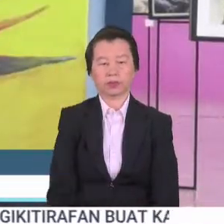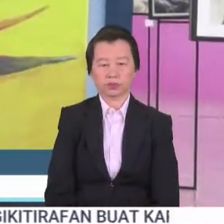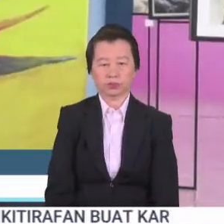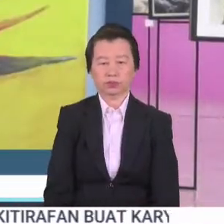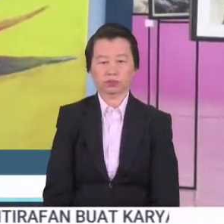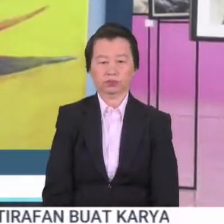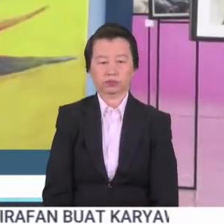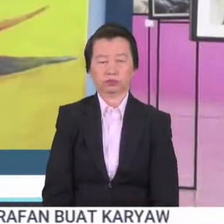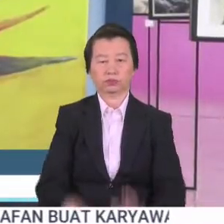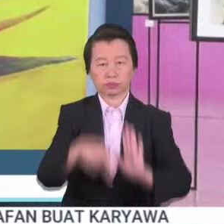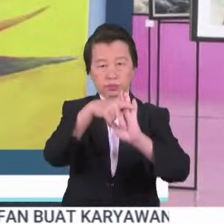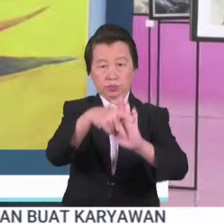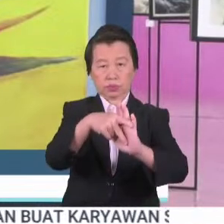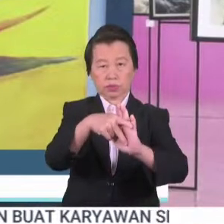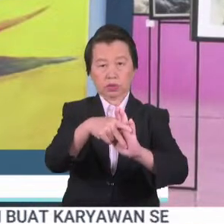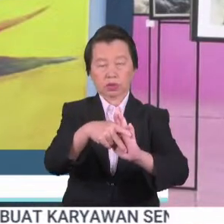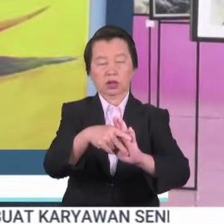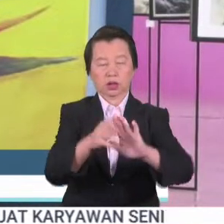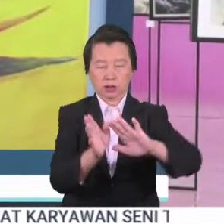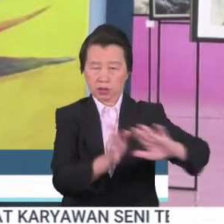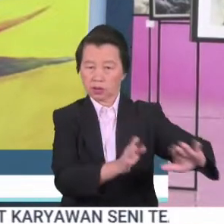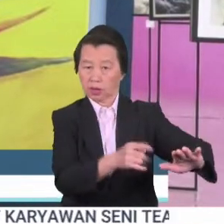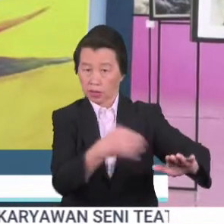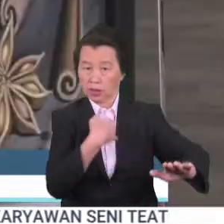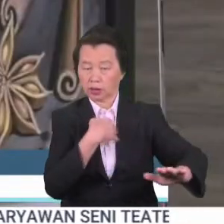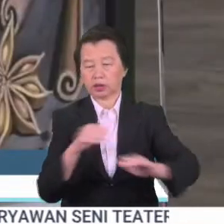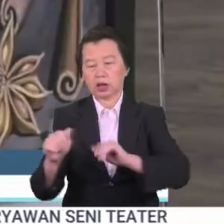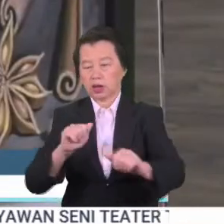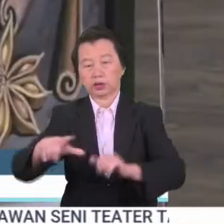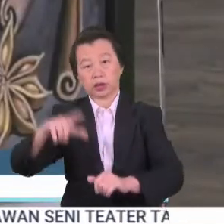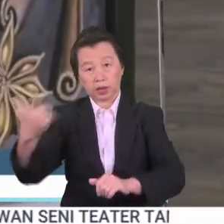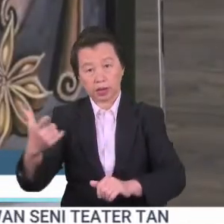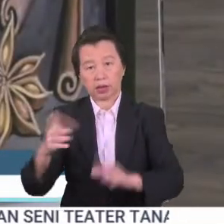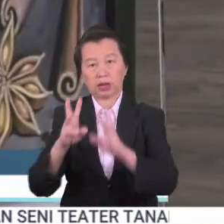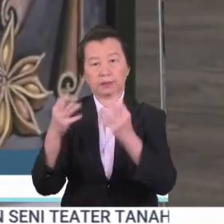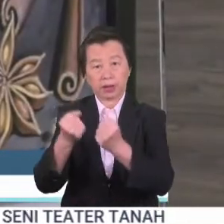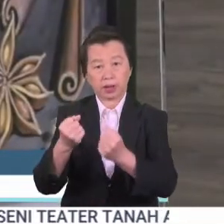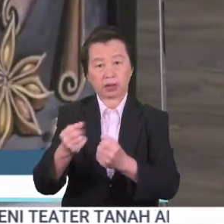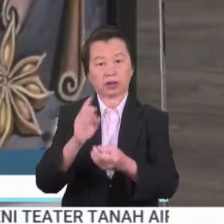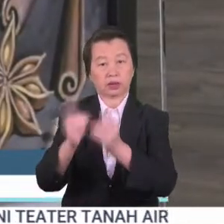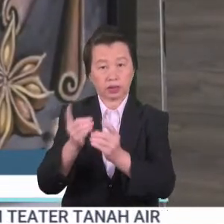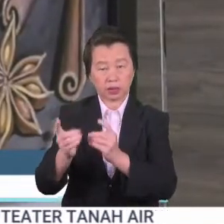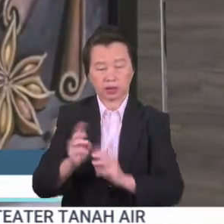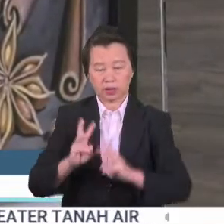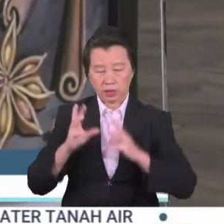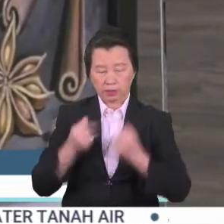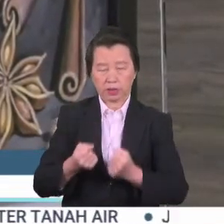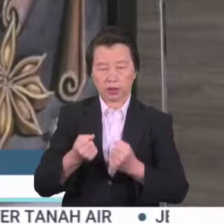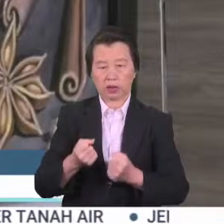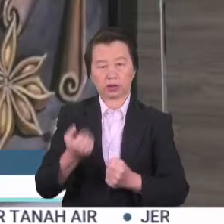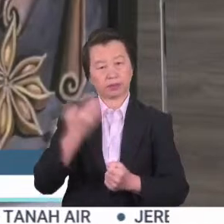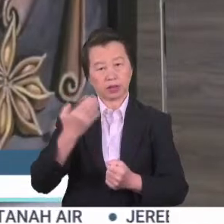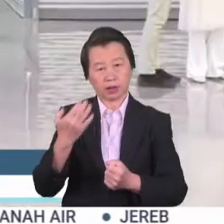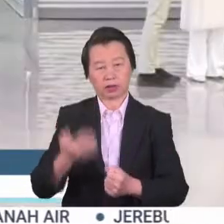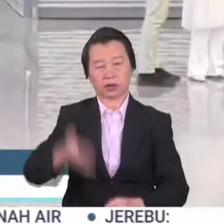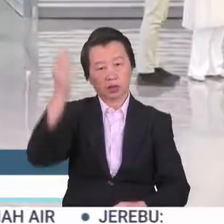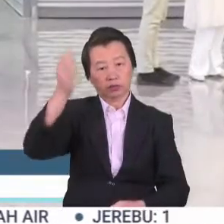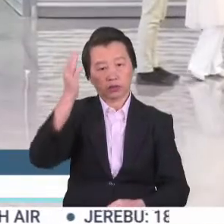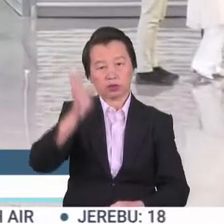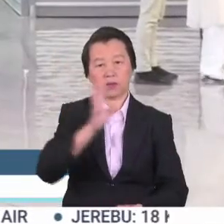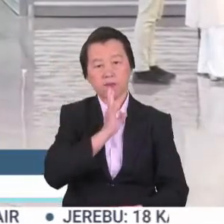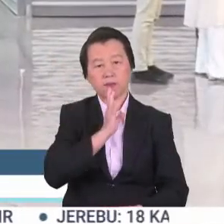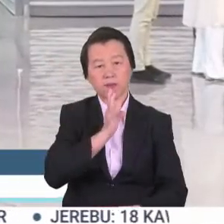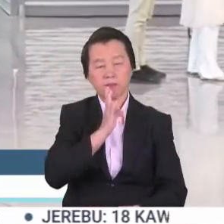danion PAM prram berkenan seper bkel digital bengkel kontemporari dan Forum bicara